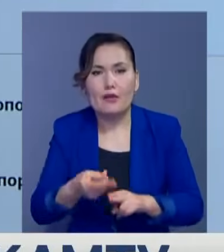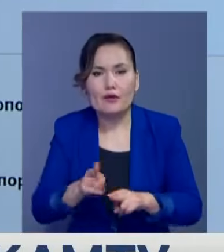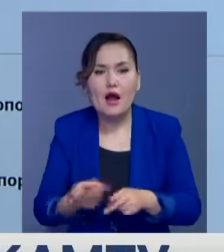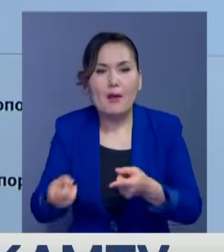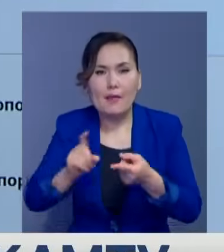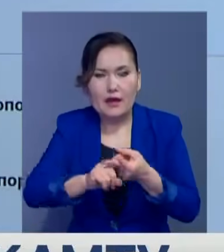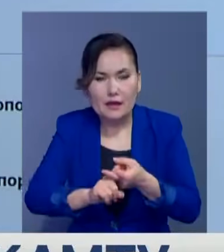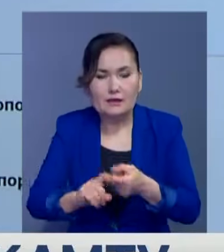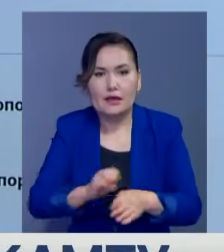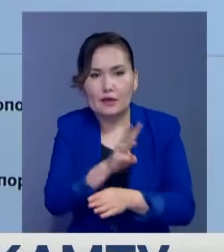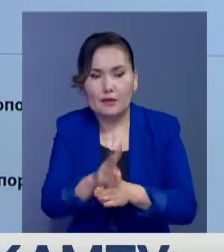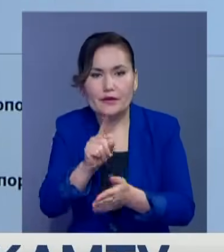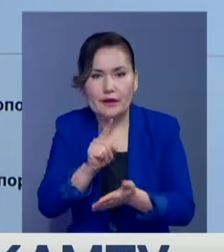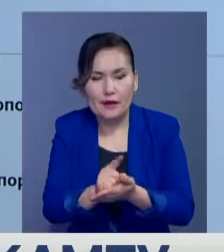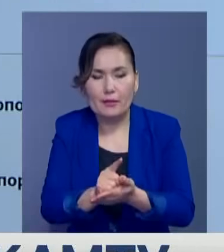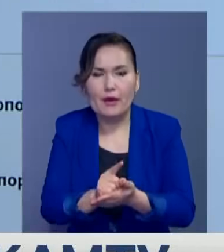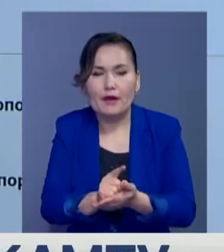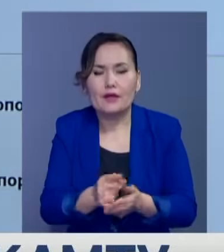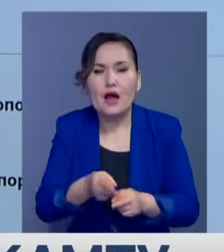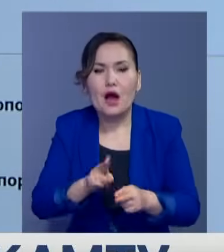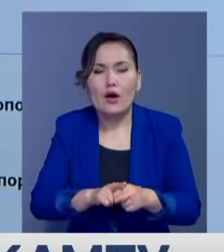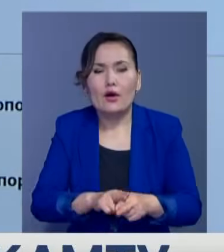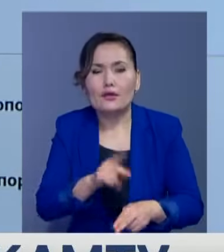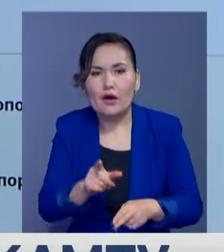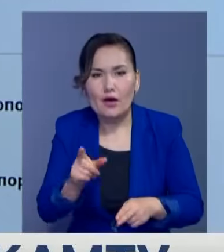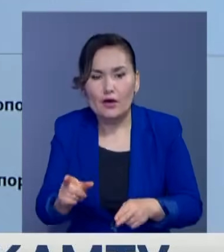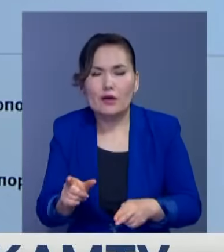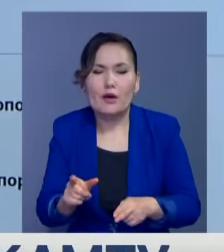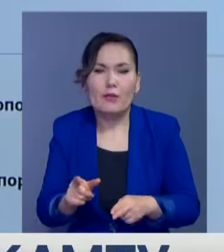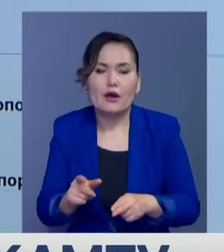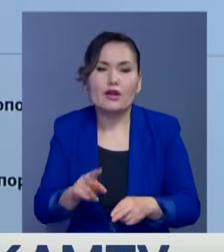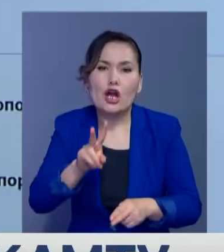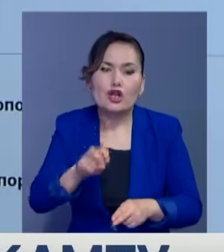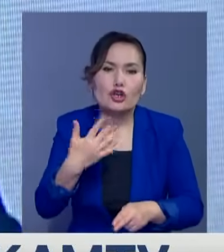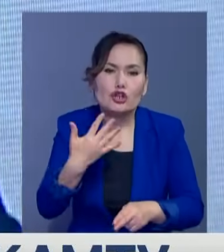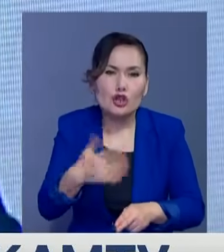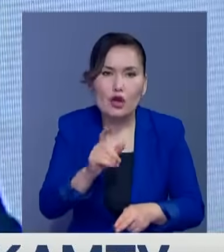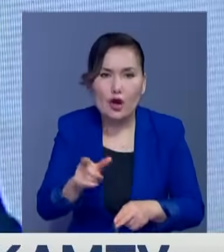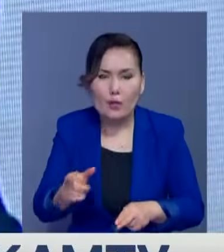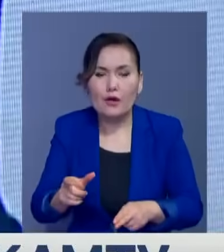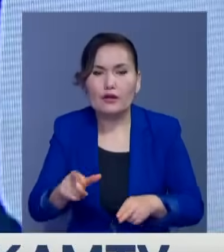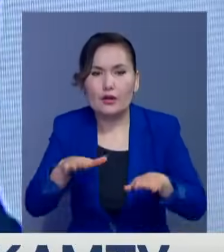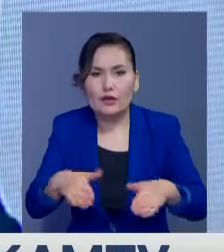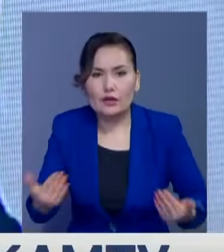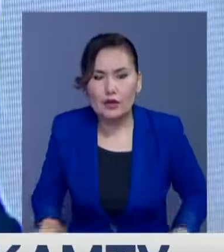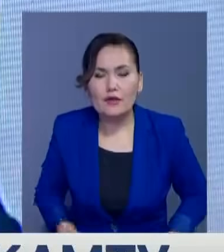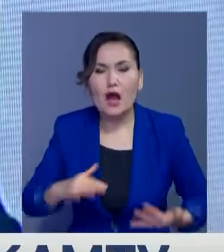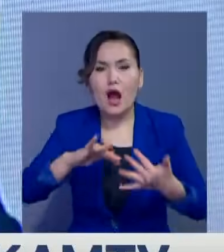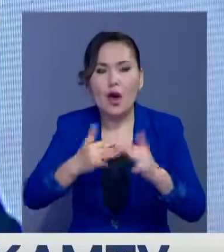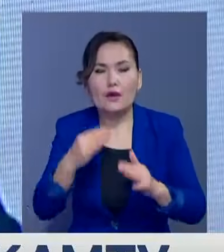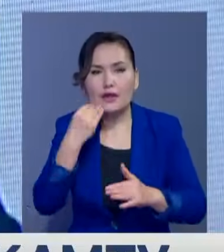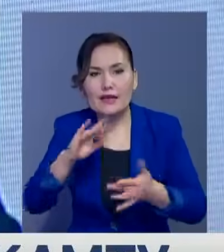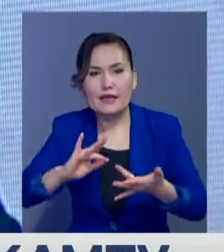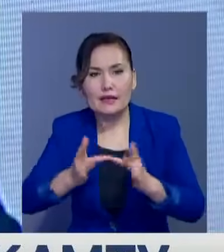ыңғайлы. Осыған байланысты тұрғын саны 250 және одан жоғары болып келетін ауылдарда сапалы интернетпен қамтамасыз